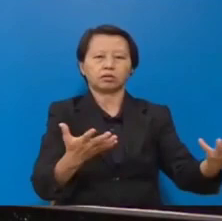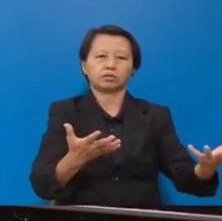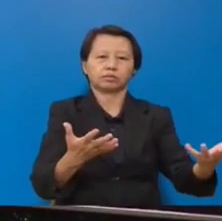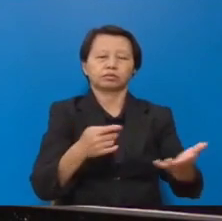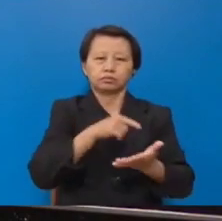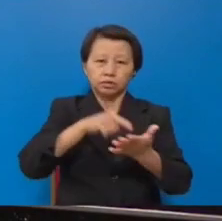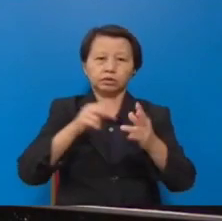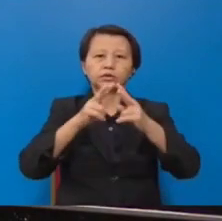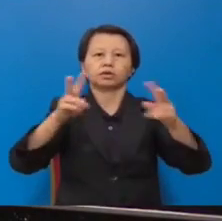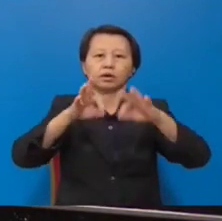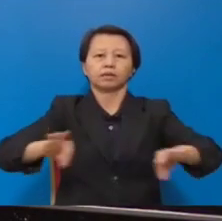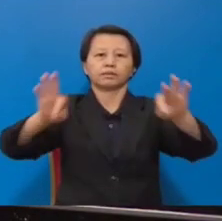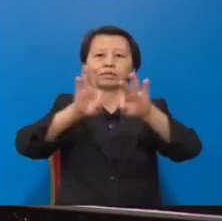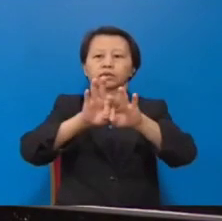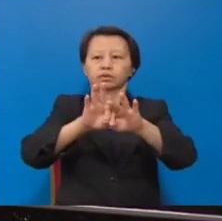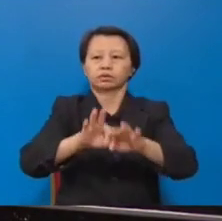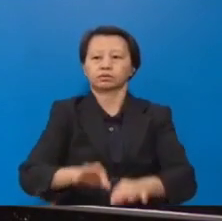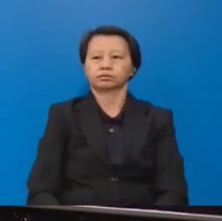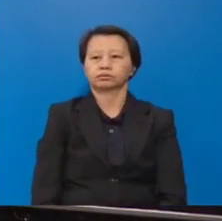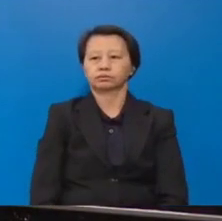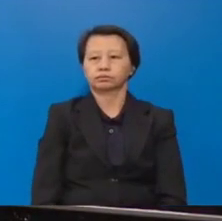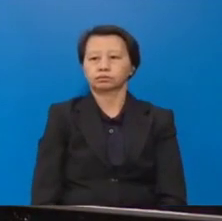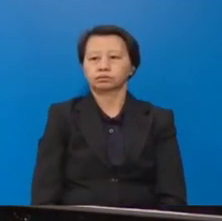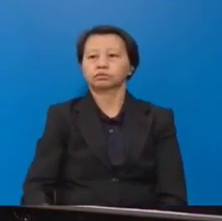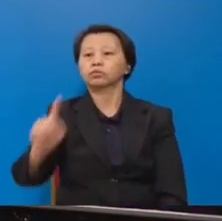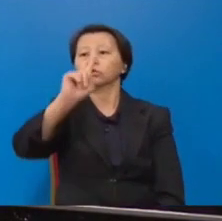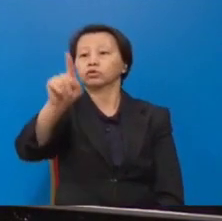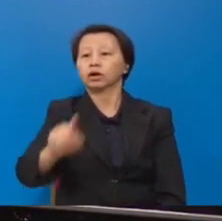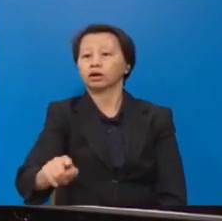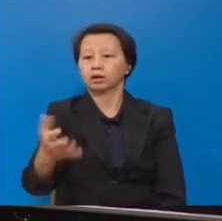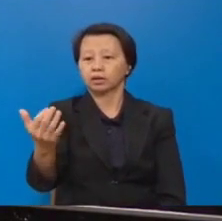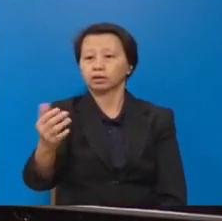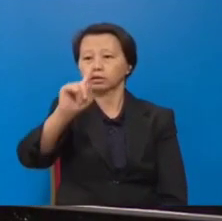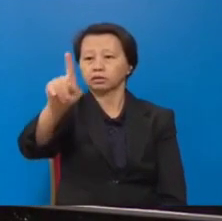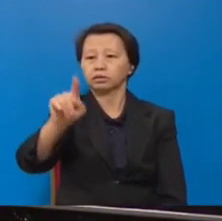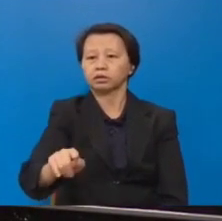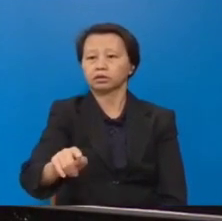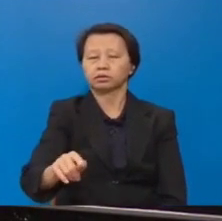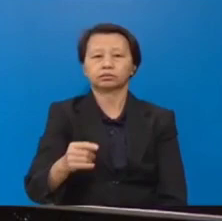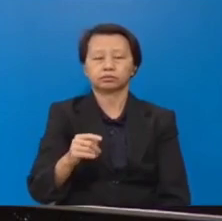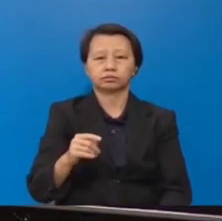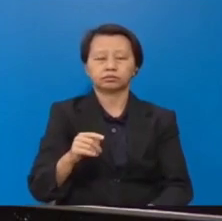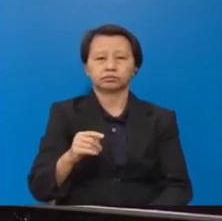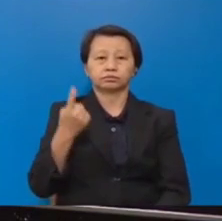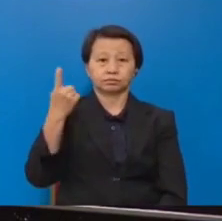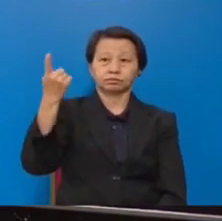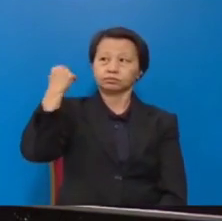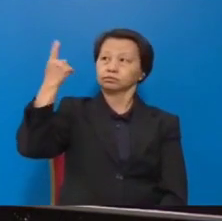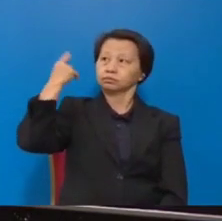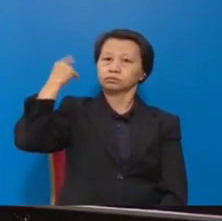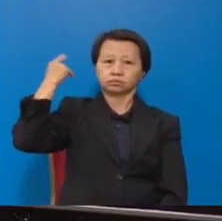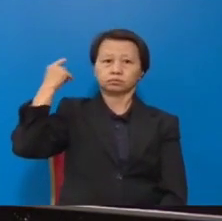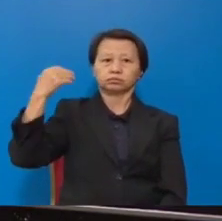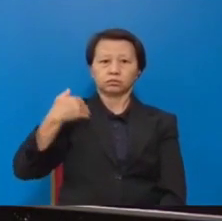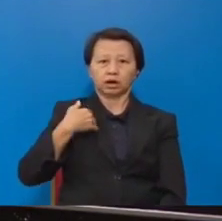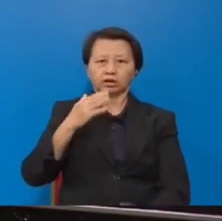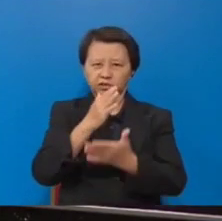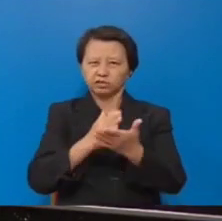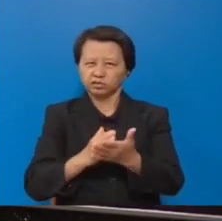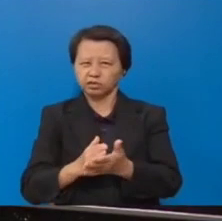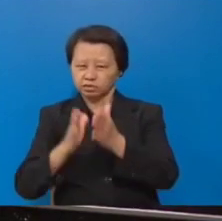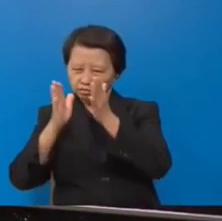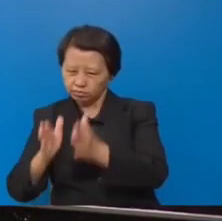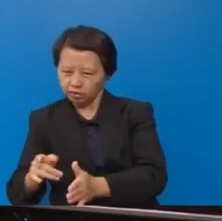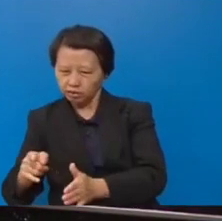Hai hal ini sangat penting soalan memandangkan soal belakang kebelakangan ini terdapat beberapa pH